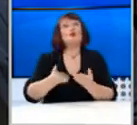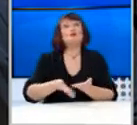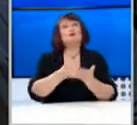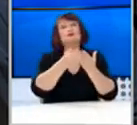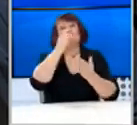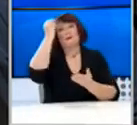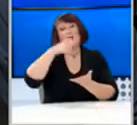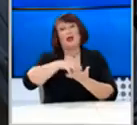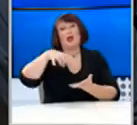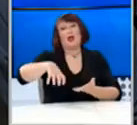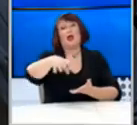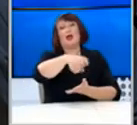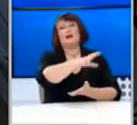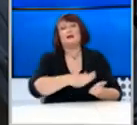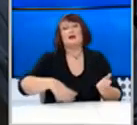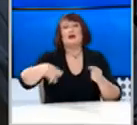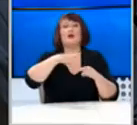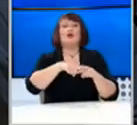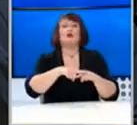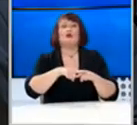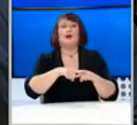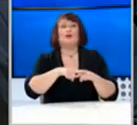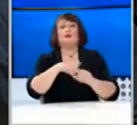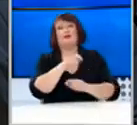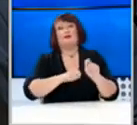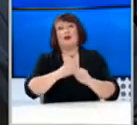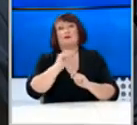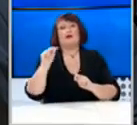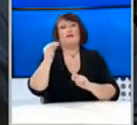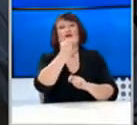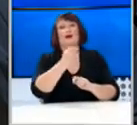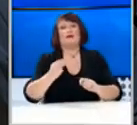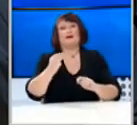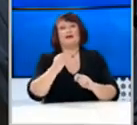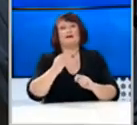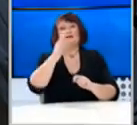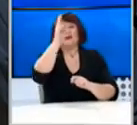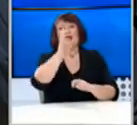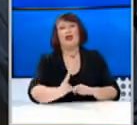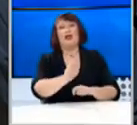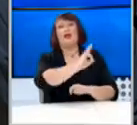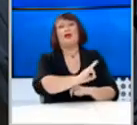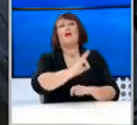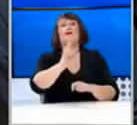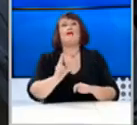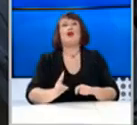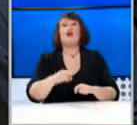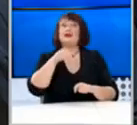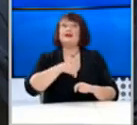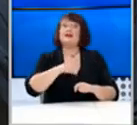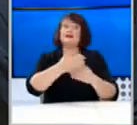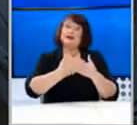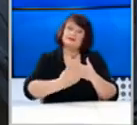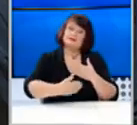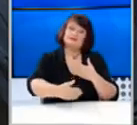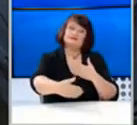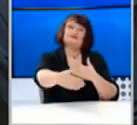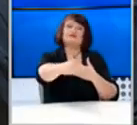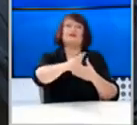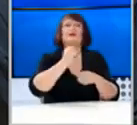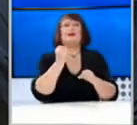και παντός του ελληνικού λαού. Ναι Κύριε ευλόγησον τη νέα ταύτην σύνοδον των